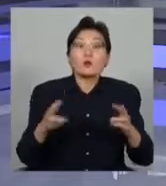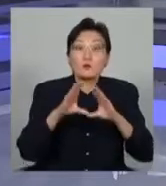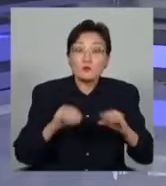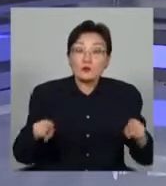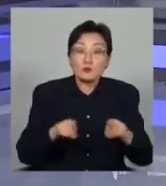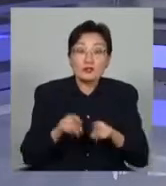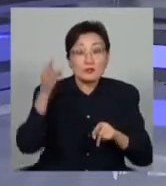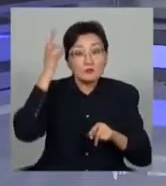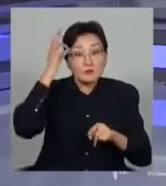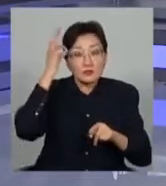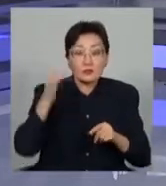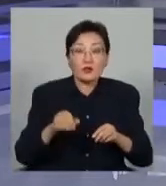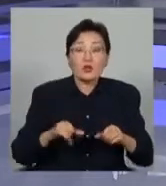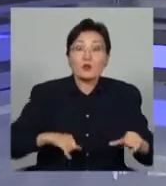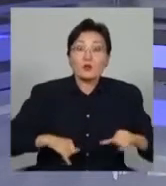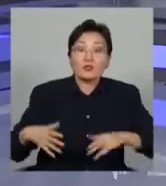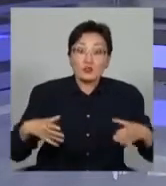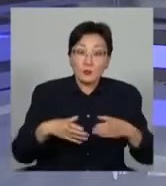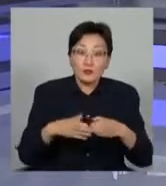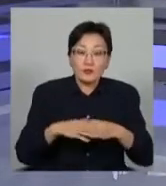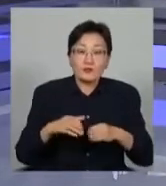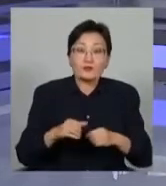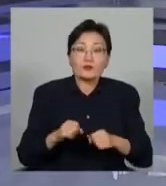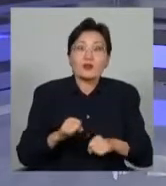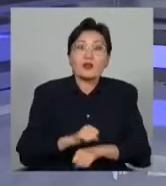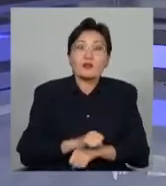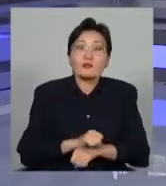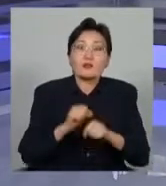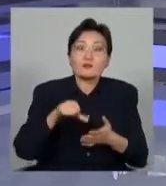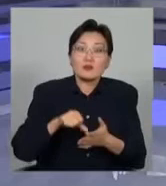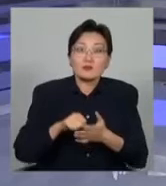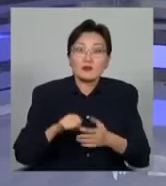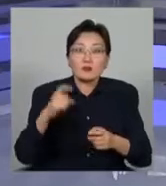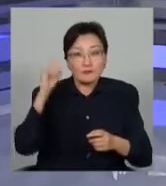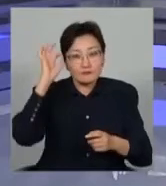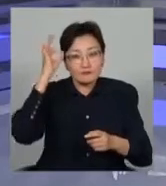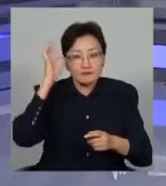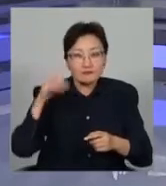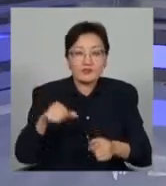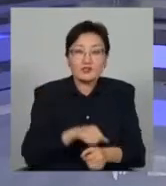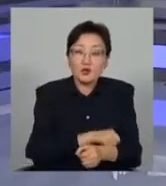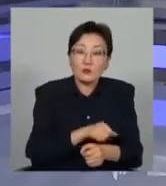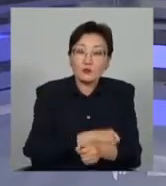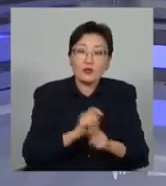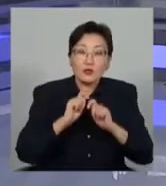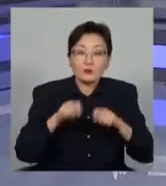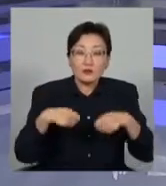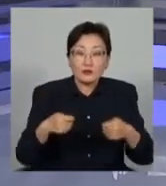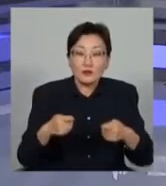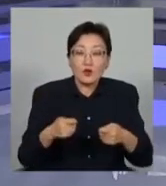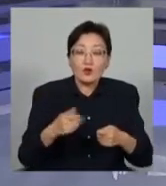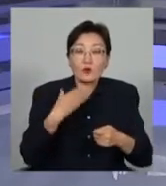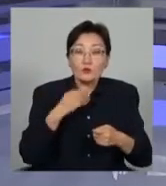күрсіне еске алады. Бүлік шығарғандар тіпті бейбіт митингіге шыққандарды психотроптық заттармен улап, оларды өз қатарына